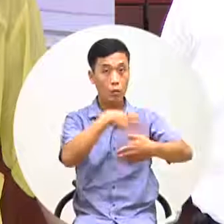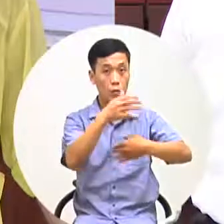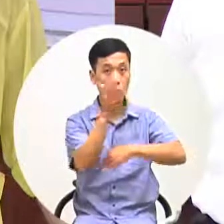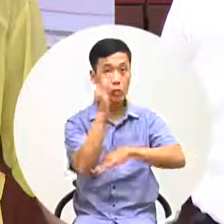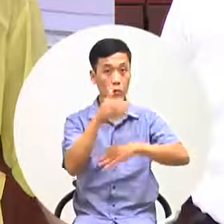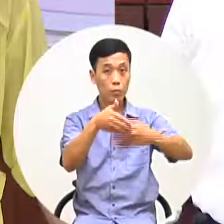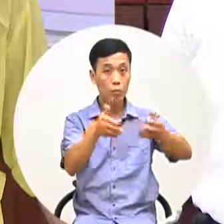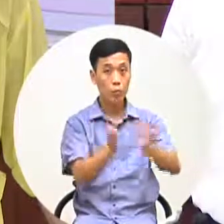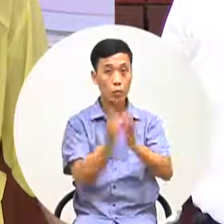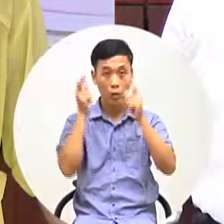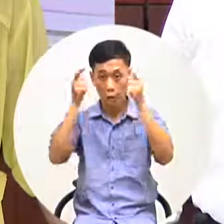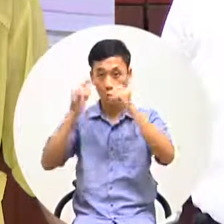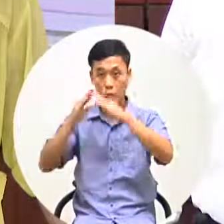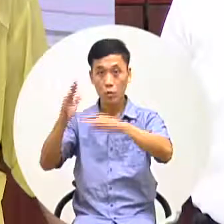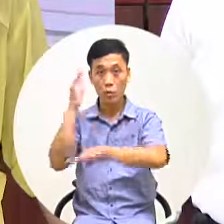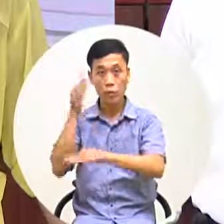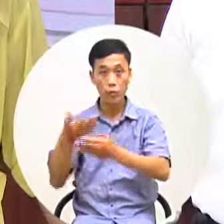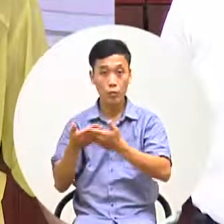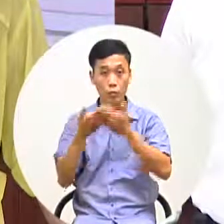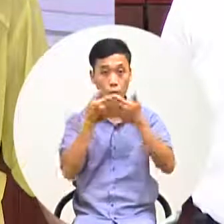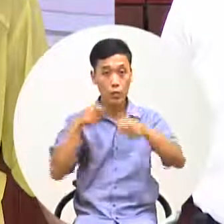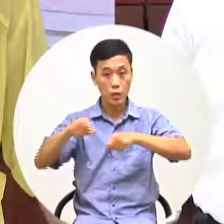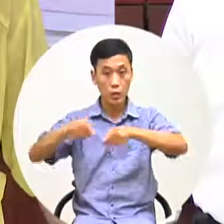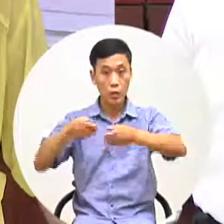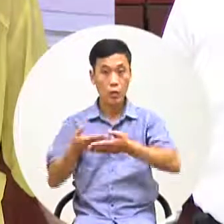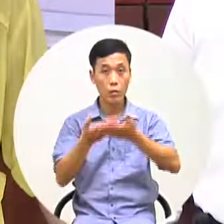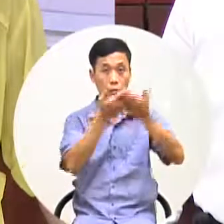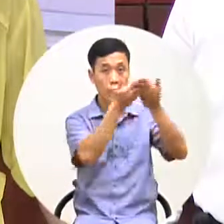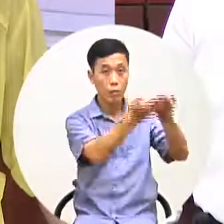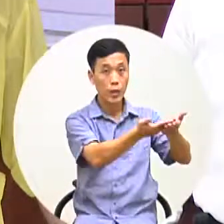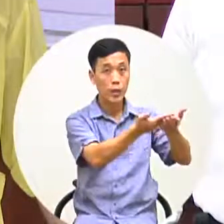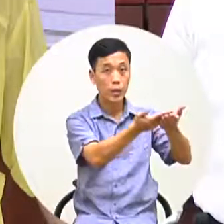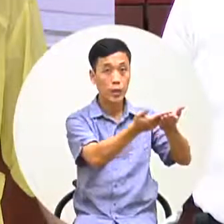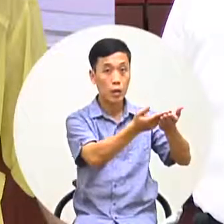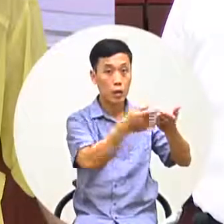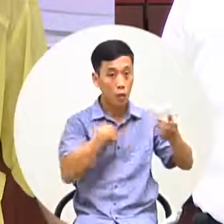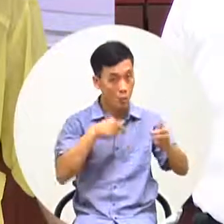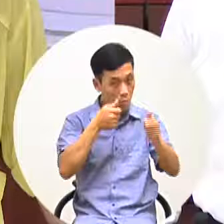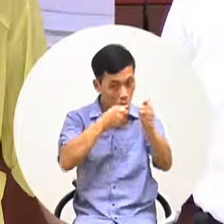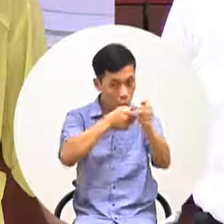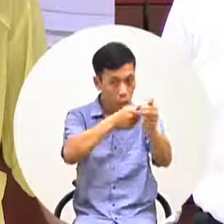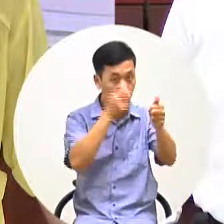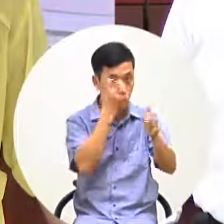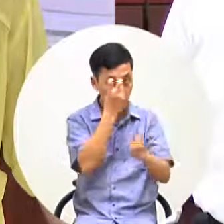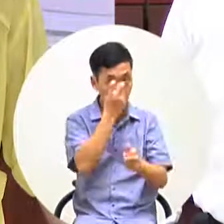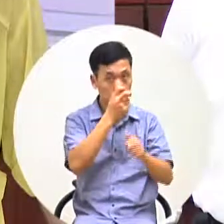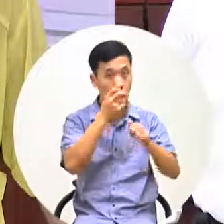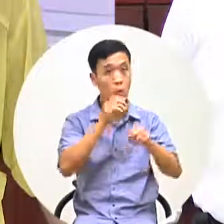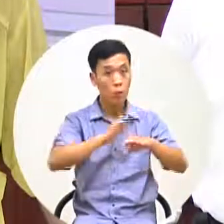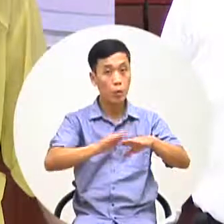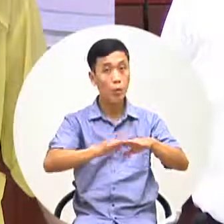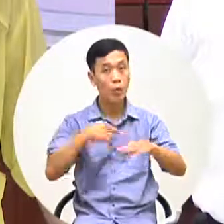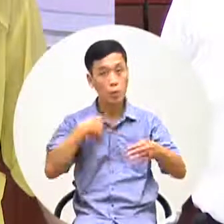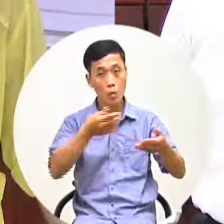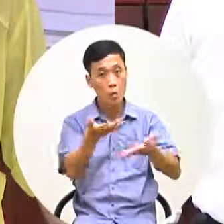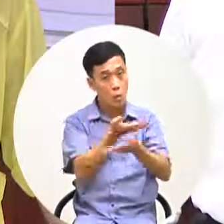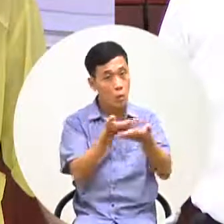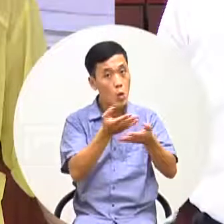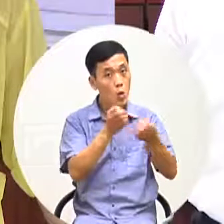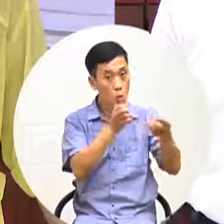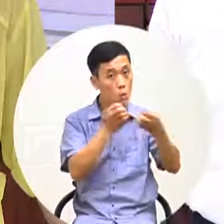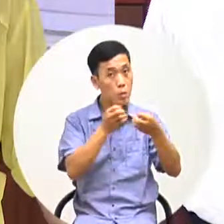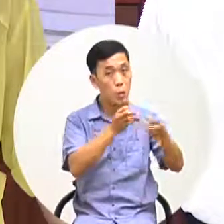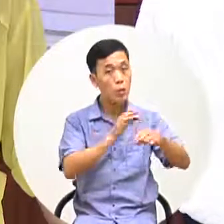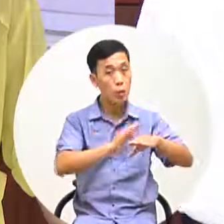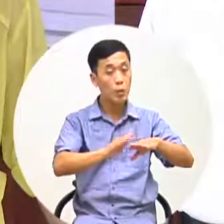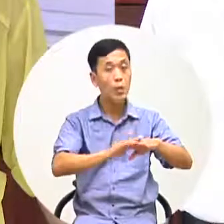的案，其实我们都会去追踪，而且我们也会跟他们沟通。其实目前的沟通算是良